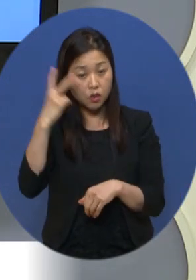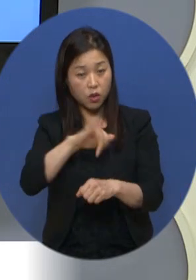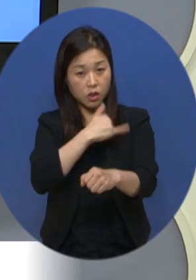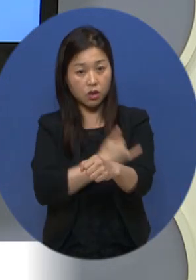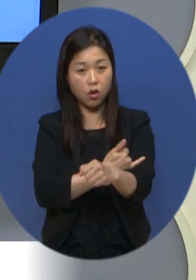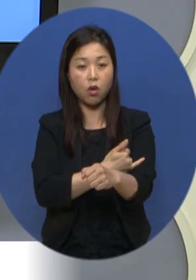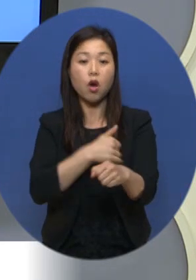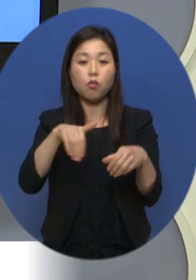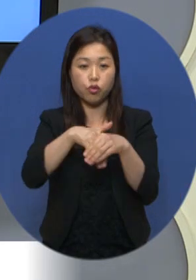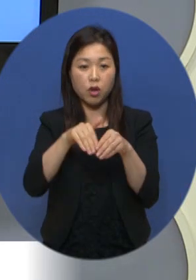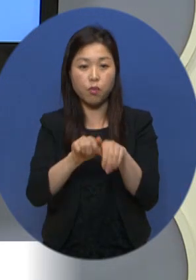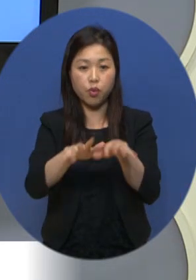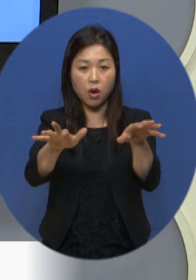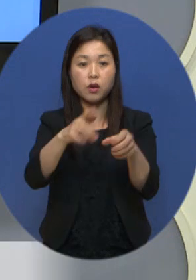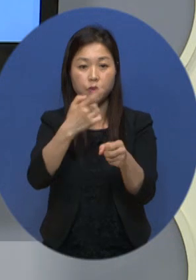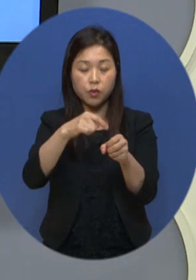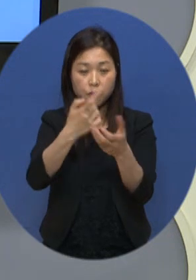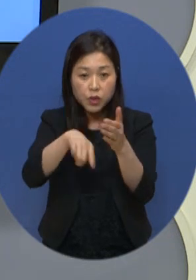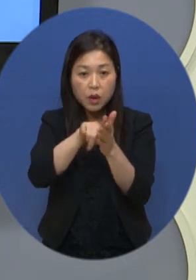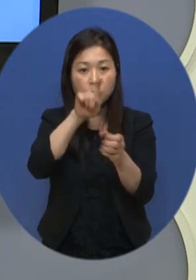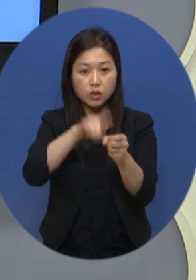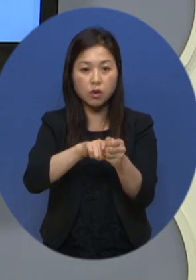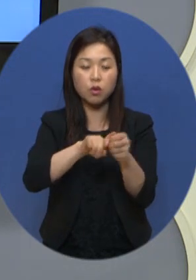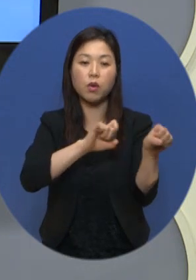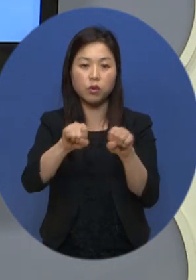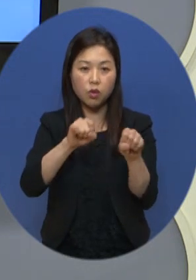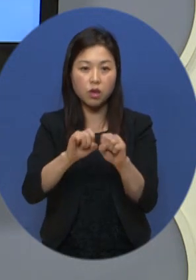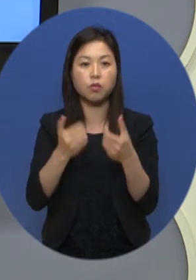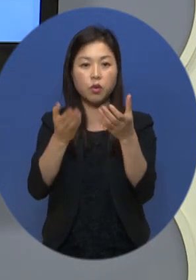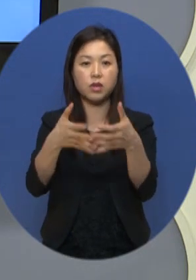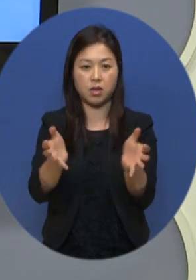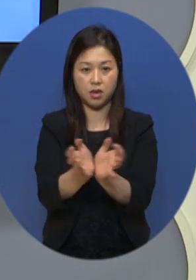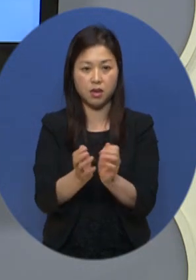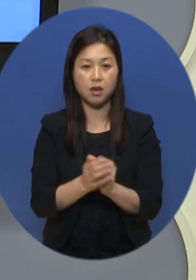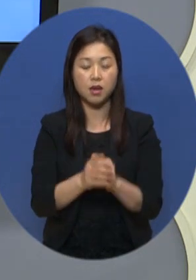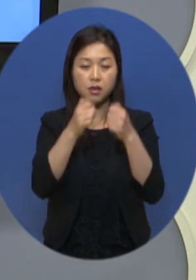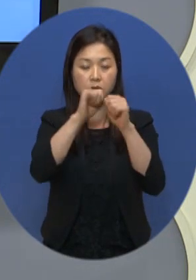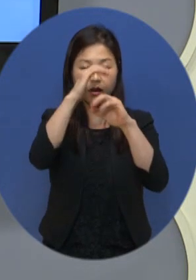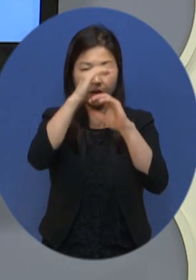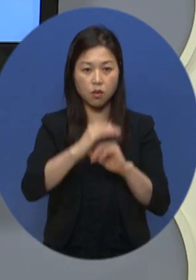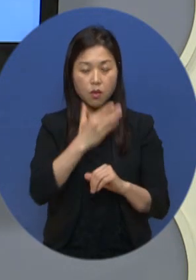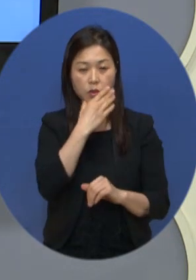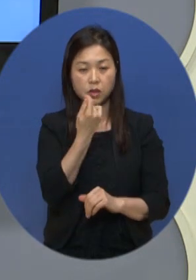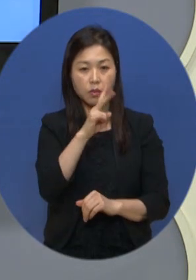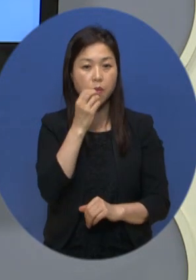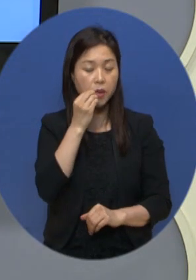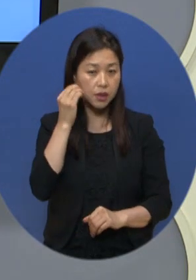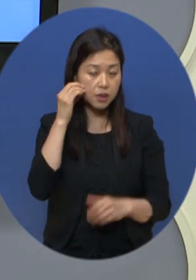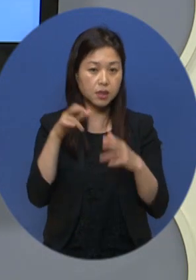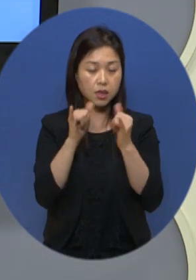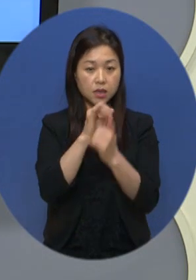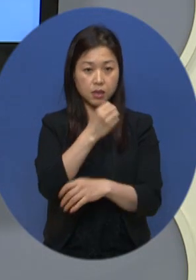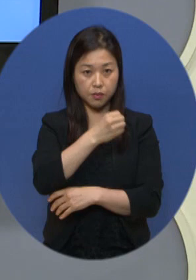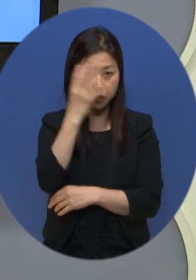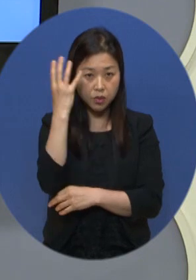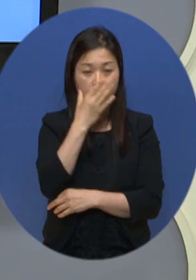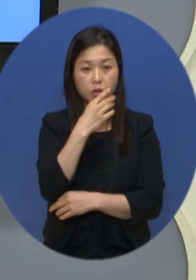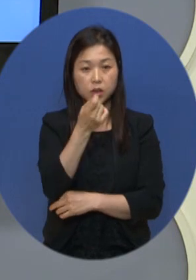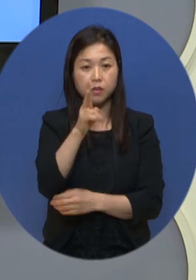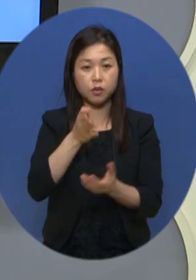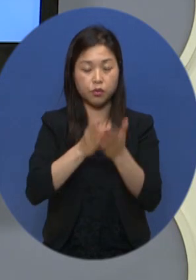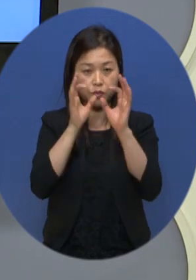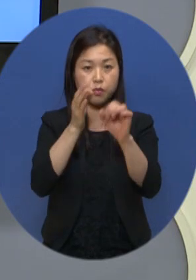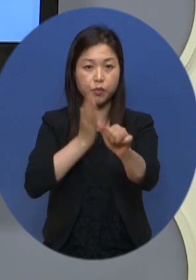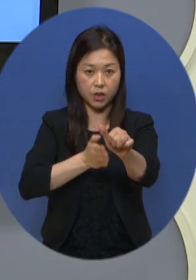문화를 확산하기 위해 활동하는 봉사단 입니다 이밖에 자세한 사항은 외 편 유스 홈페이지와 장애인 신문 복지 tv